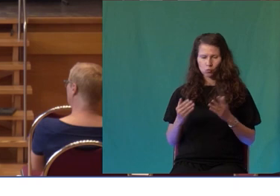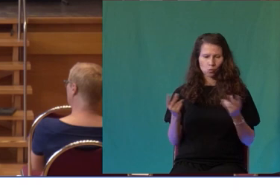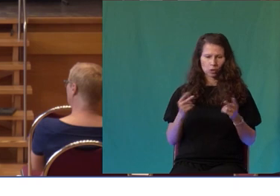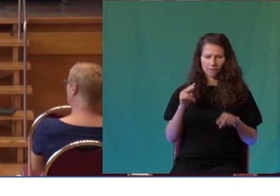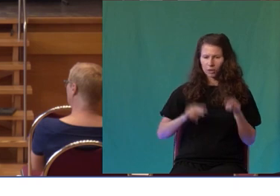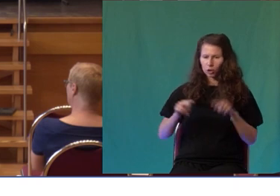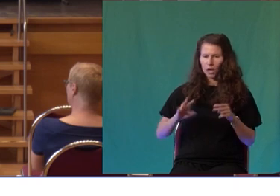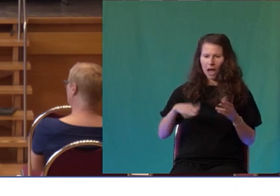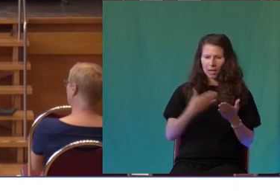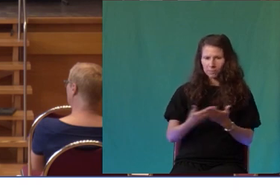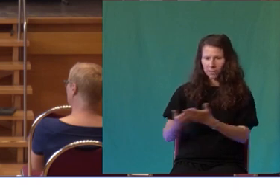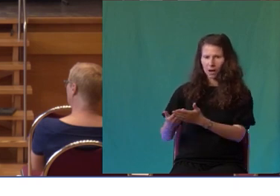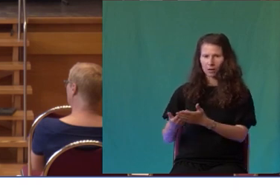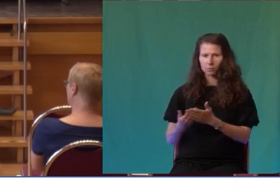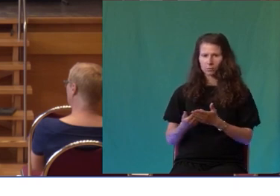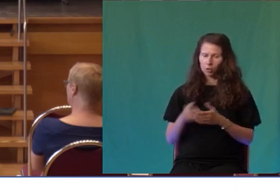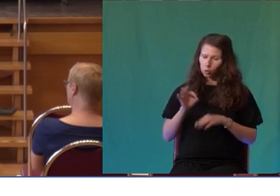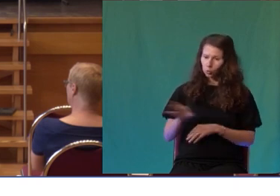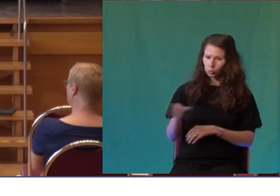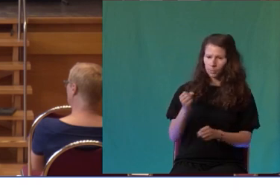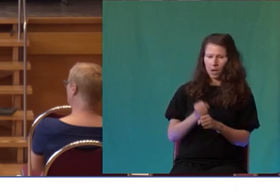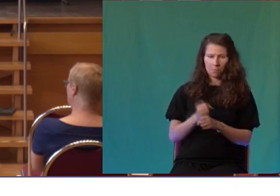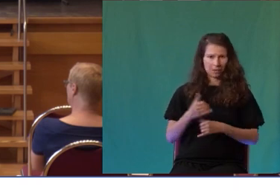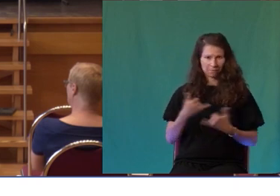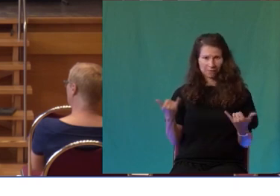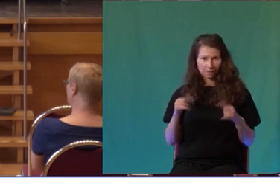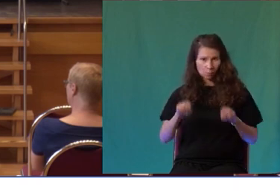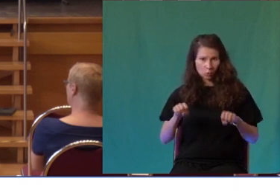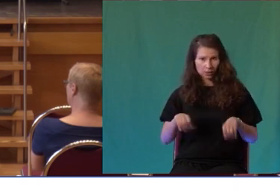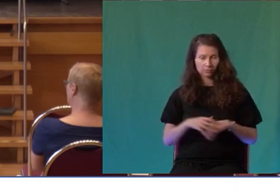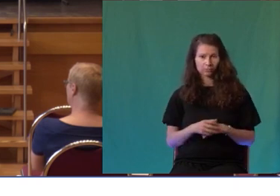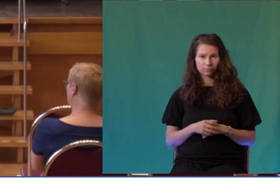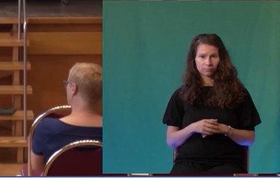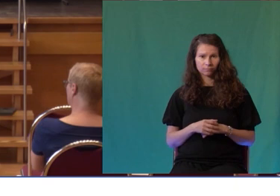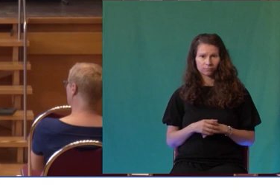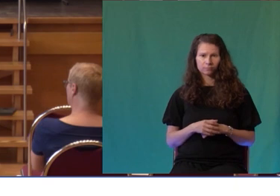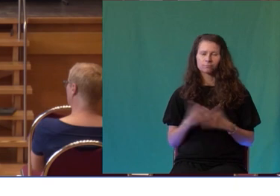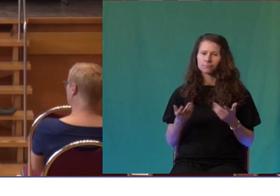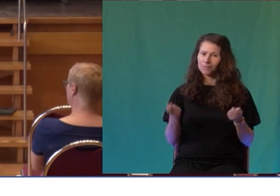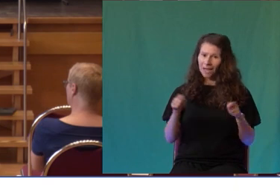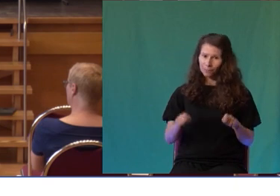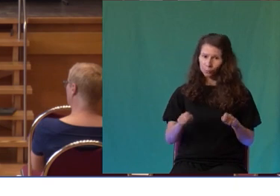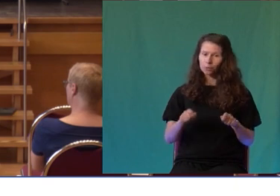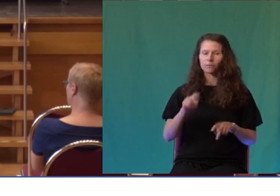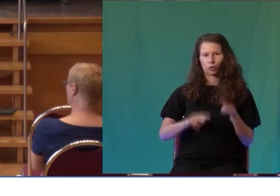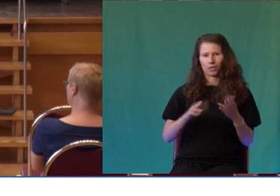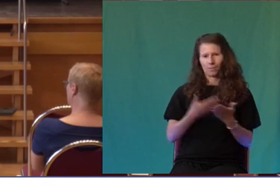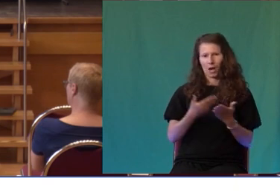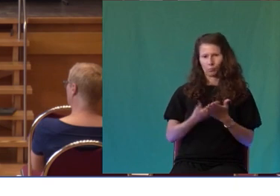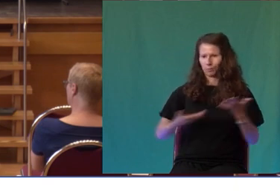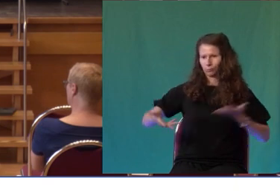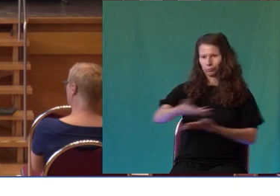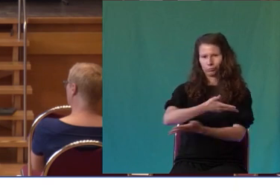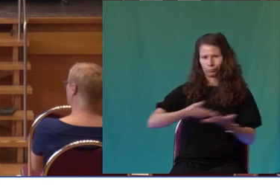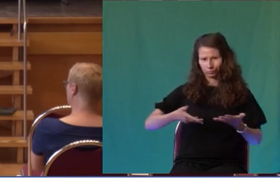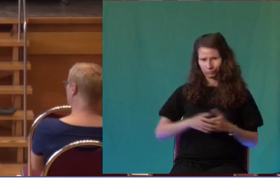verschiedene Anbieter gut zusammenarbeiten und zum Abschluss ging es auch um verschiedene Beispiele aus der Praxis